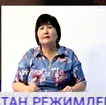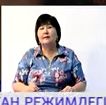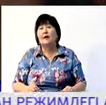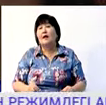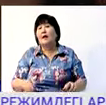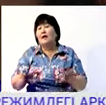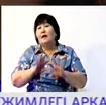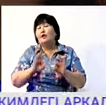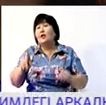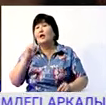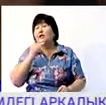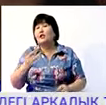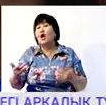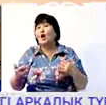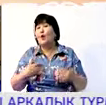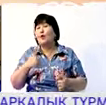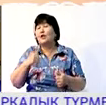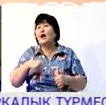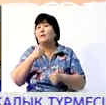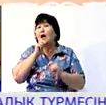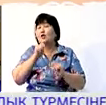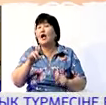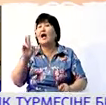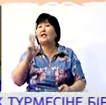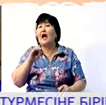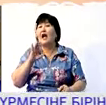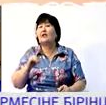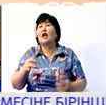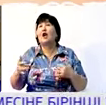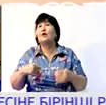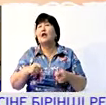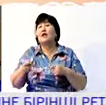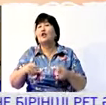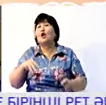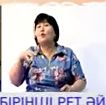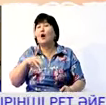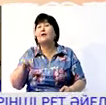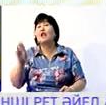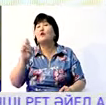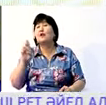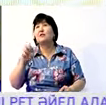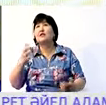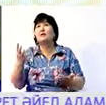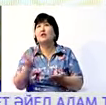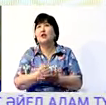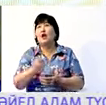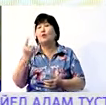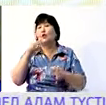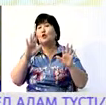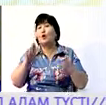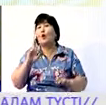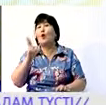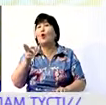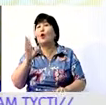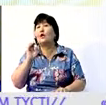Кіл жүйрік жастардың өнер додасында бас жүлдені Нартай өнер мектебінің жетекшісі Мұхамедәлі Бекпей жеңіп алды. Бірінші орынға Қорқыт